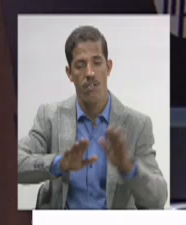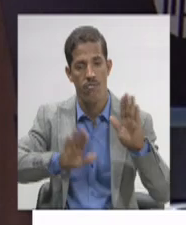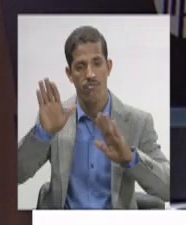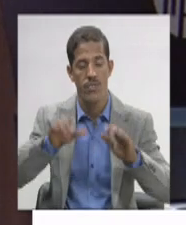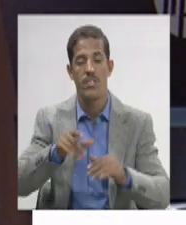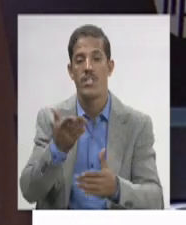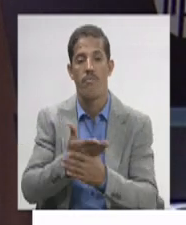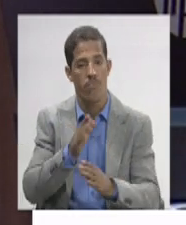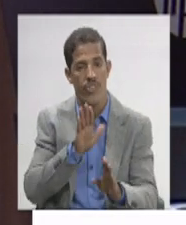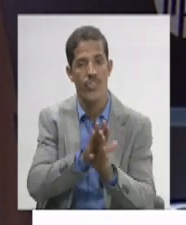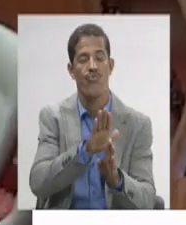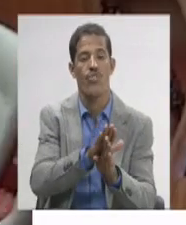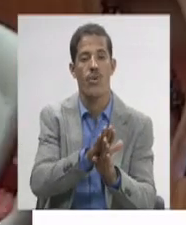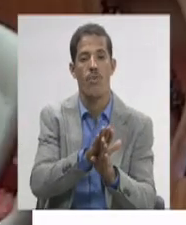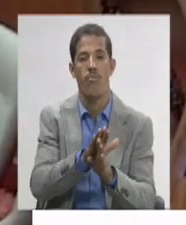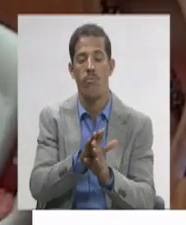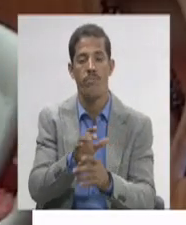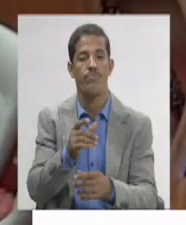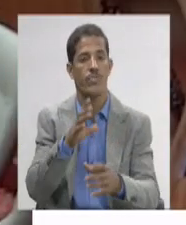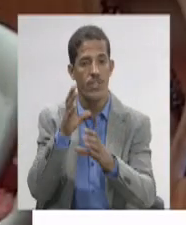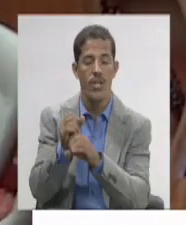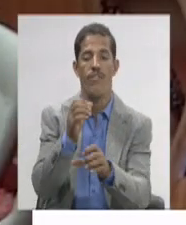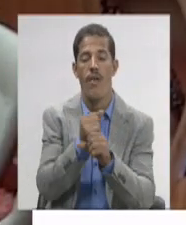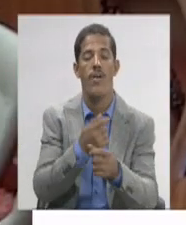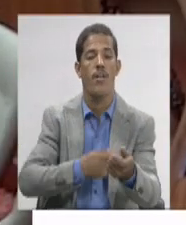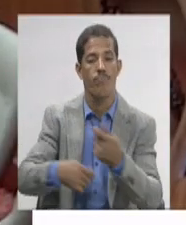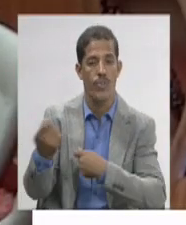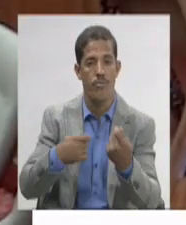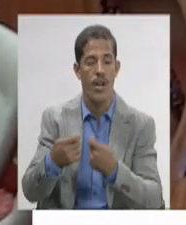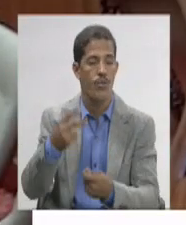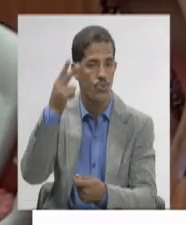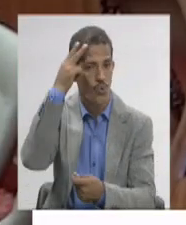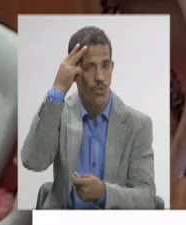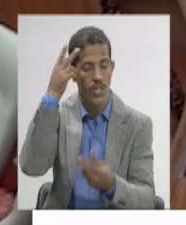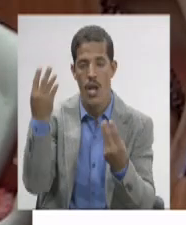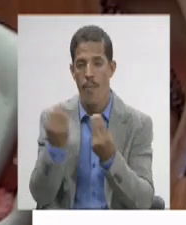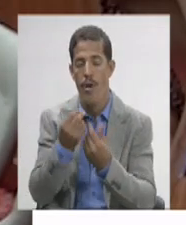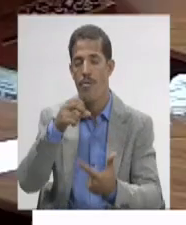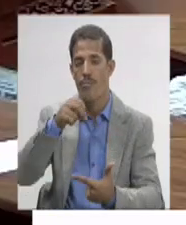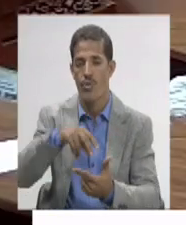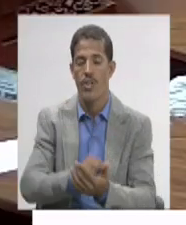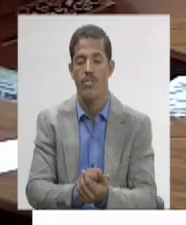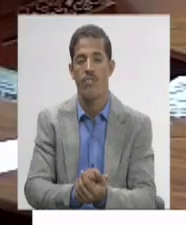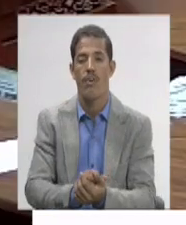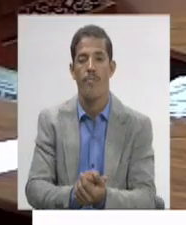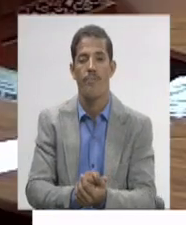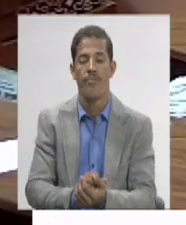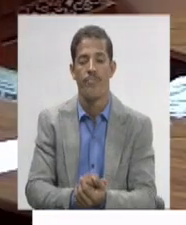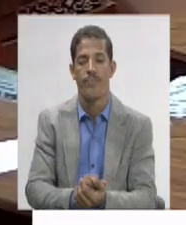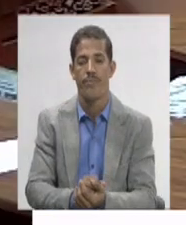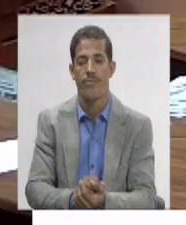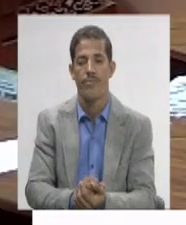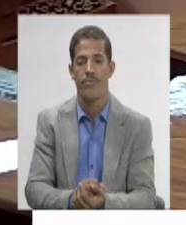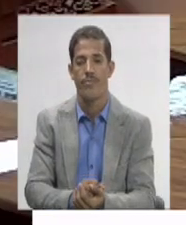التشجيع والحمايه المتبادله للاستثمارات بين المملكه العربيه السعوديه والجمهوريه الاسلاميه